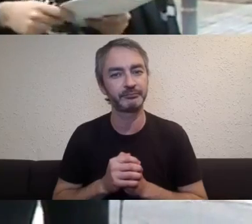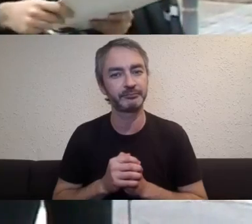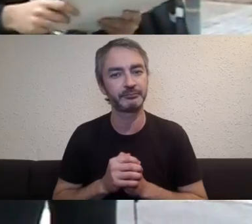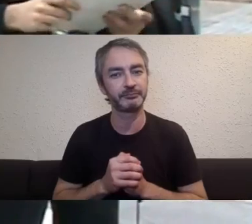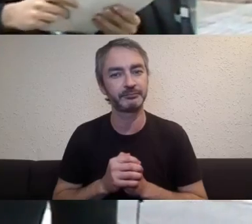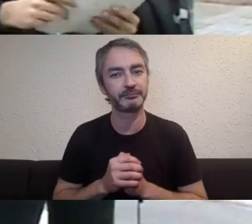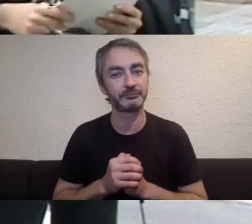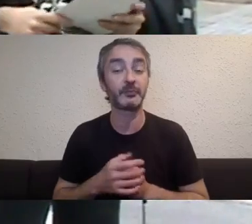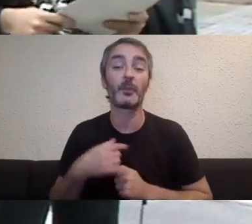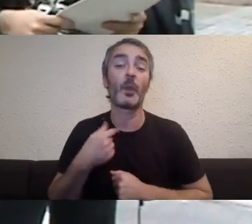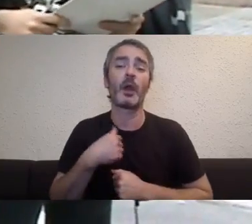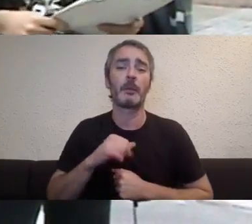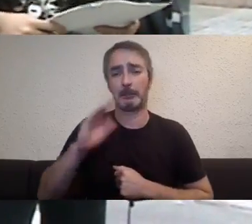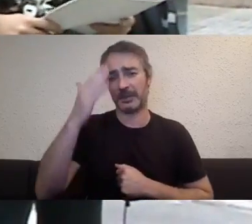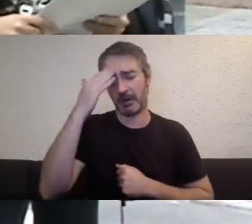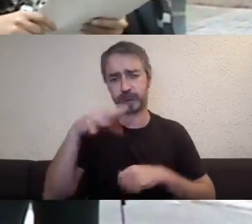ocupacions centrals